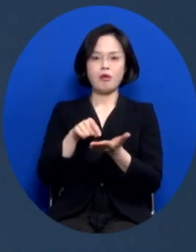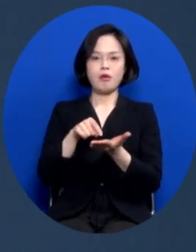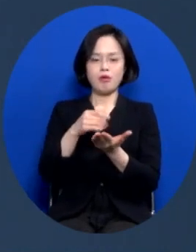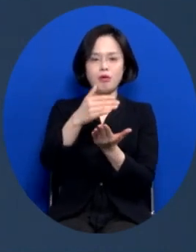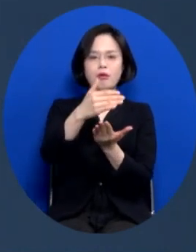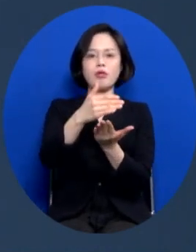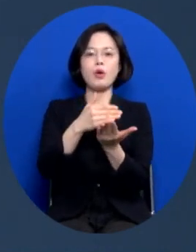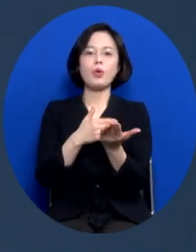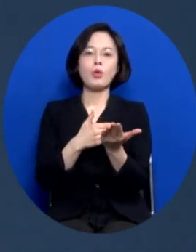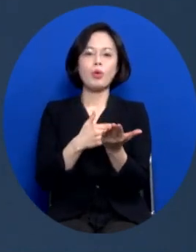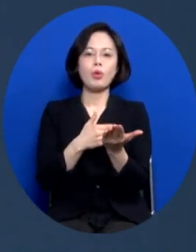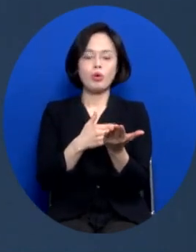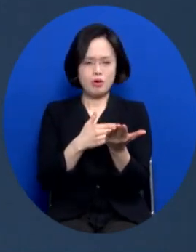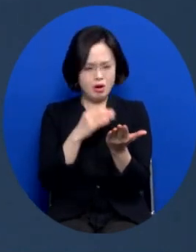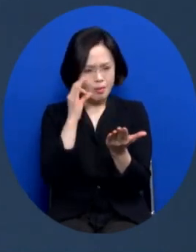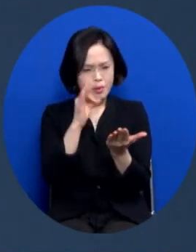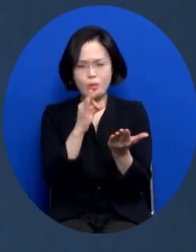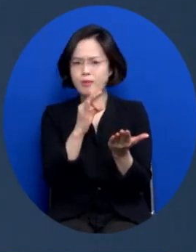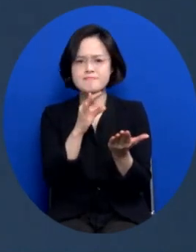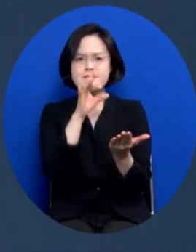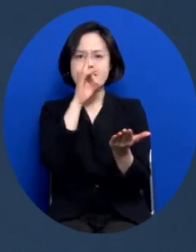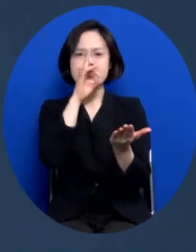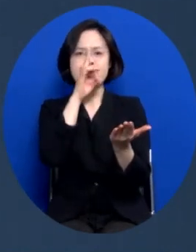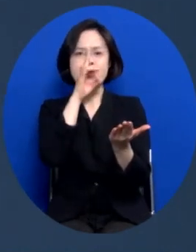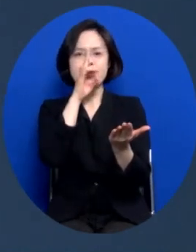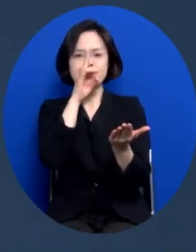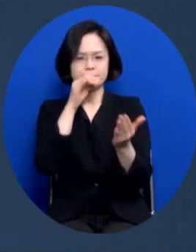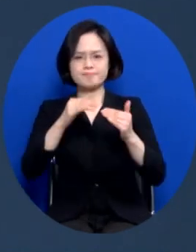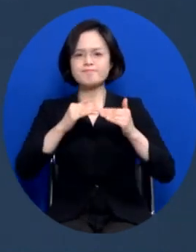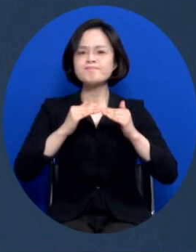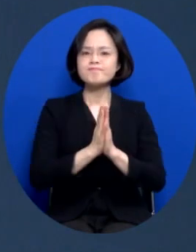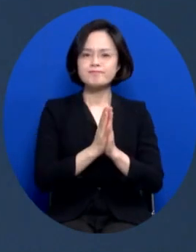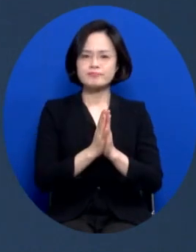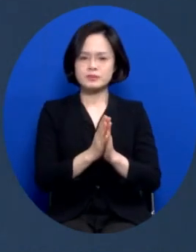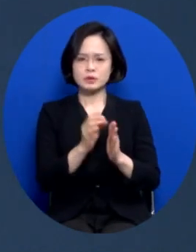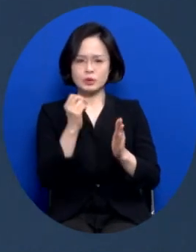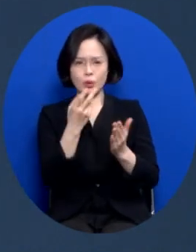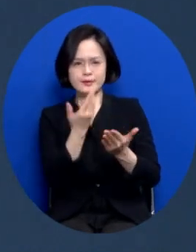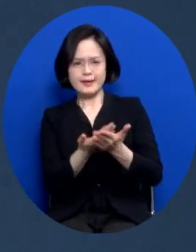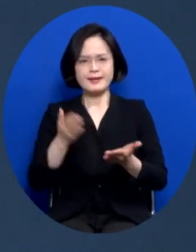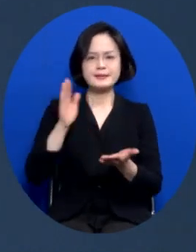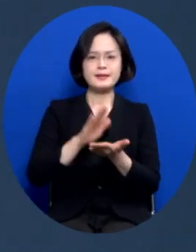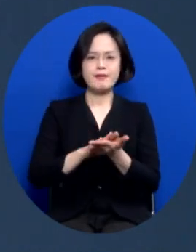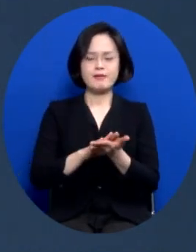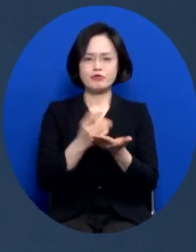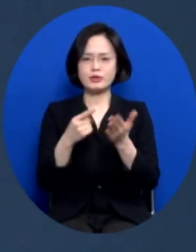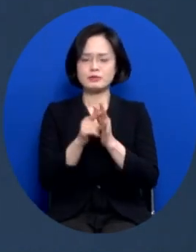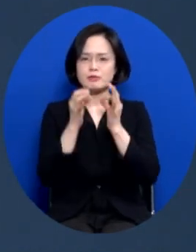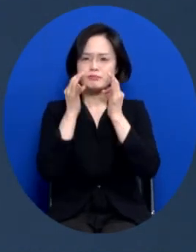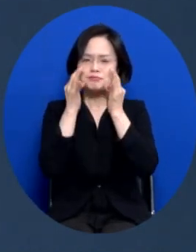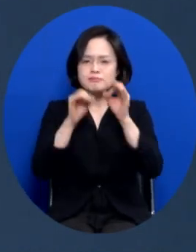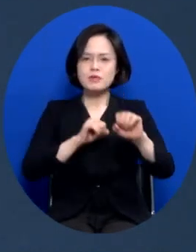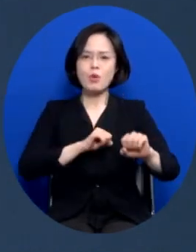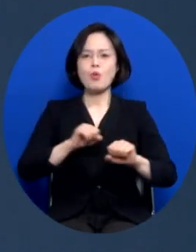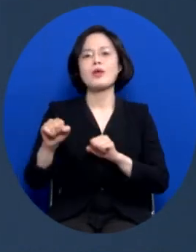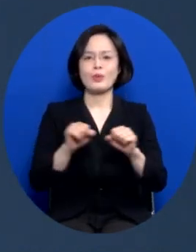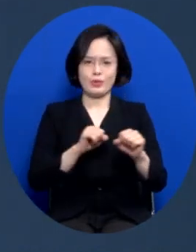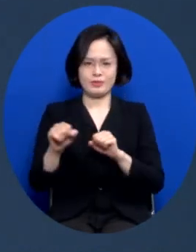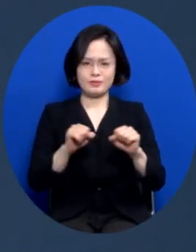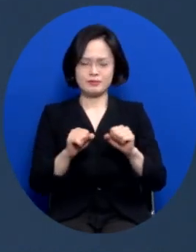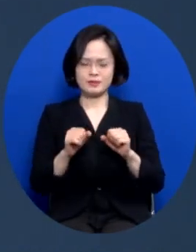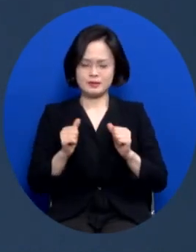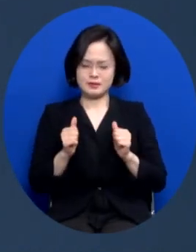이것을 개선하고 폐기하는 일에 온 힘을 쏟고 저희들이이 일에 최선을